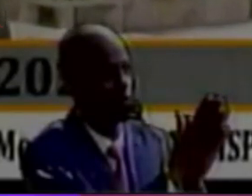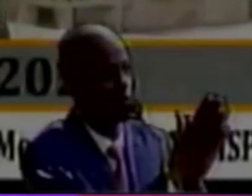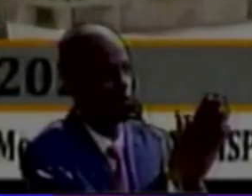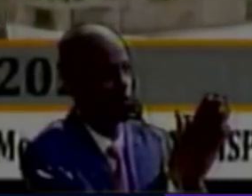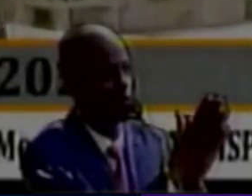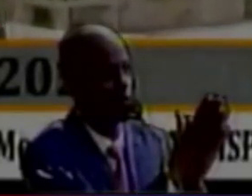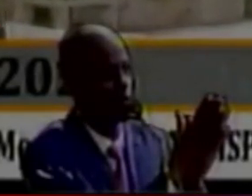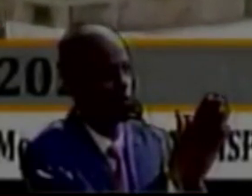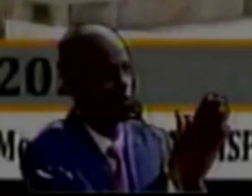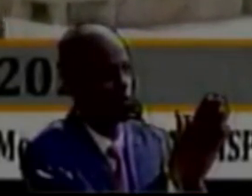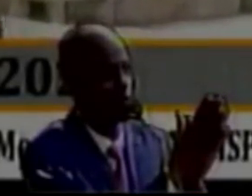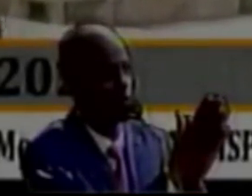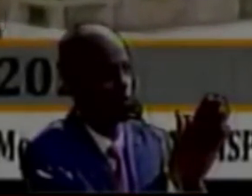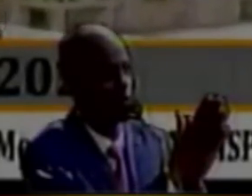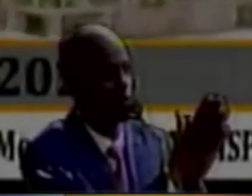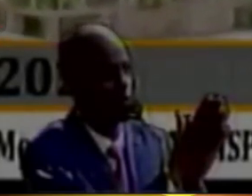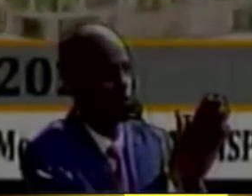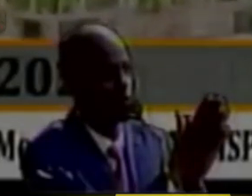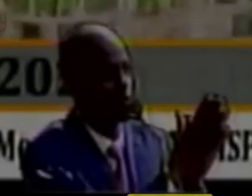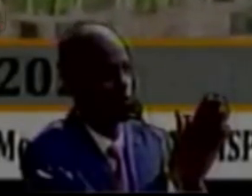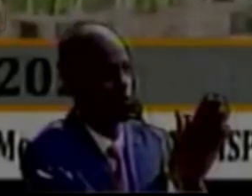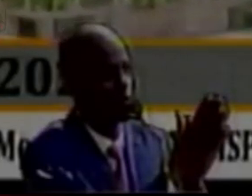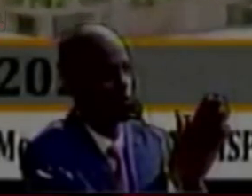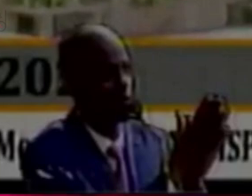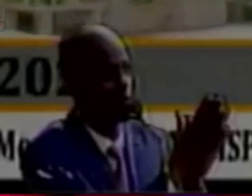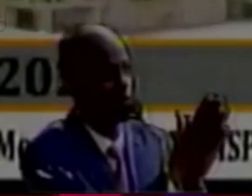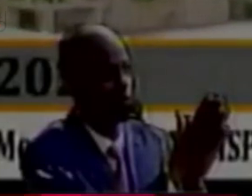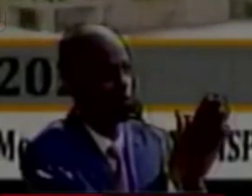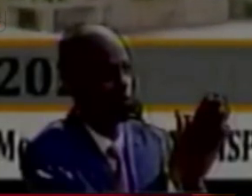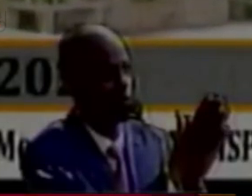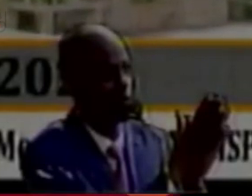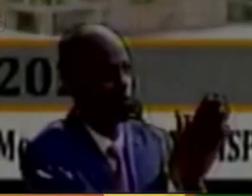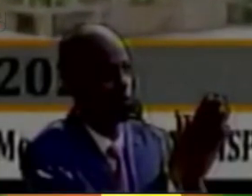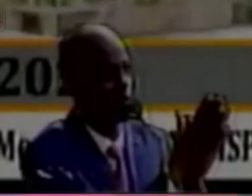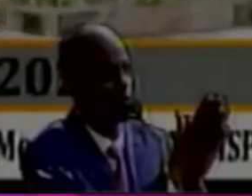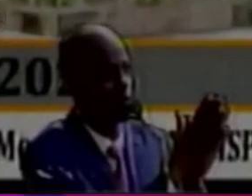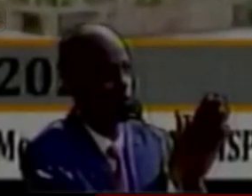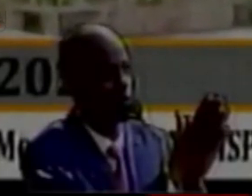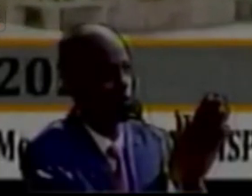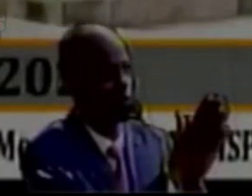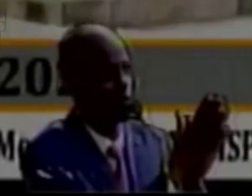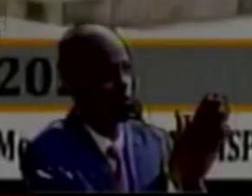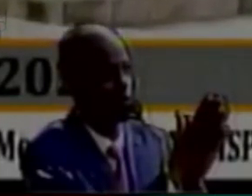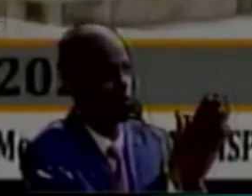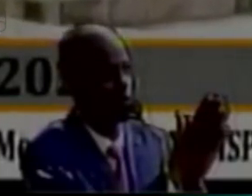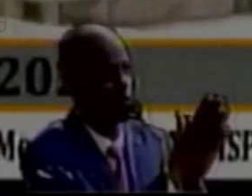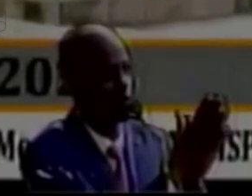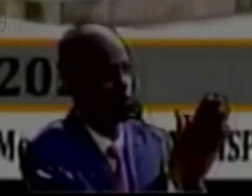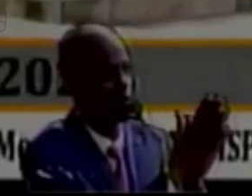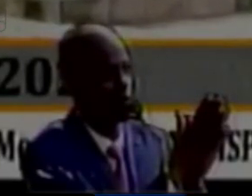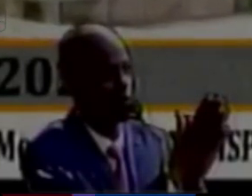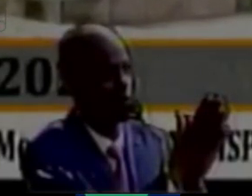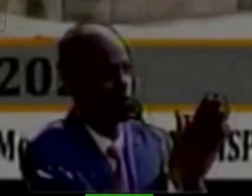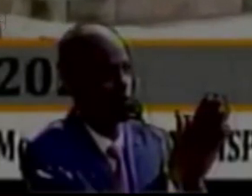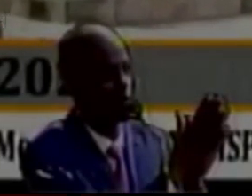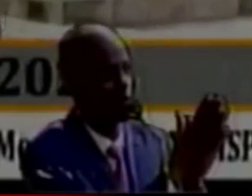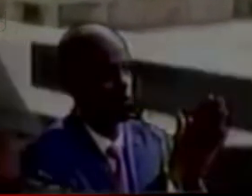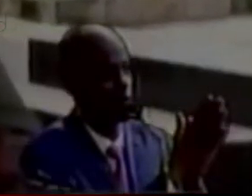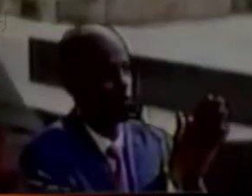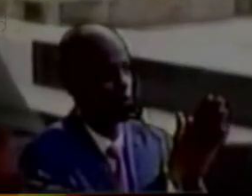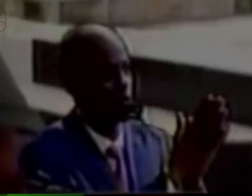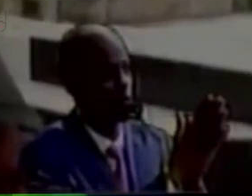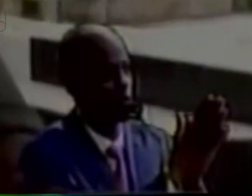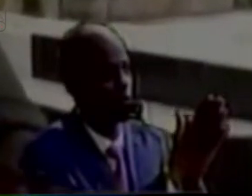et tout le monde. Il y a un aspect psychologique là, et aspect spirituel, sociologique et